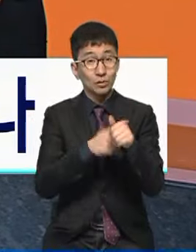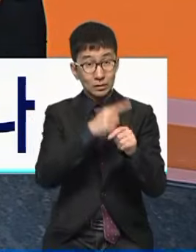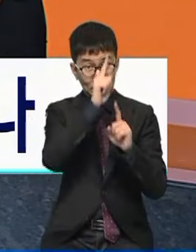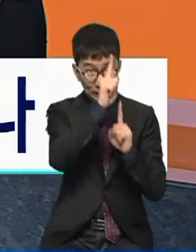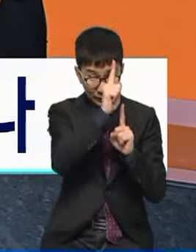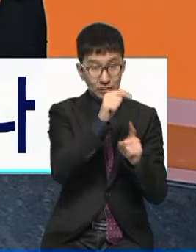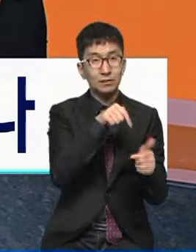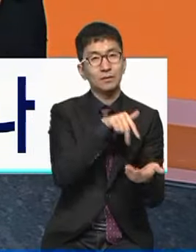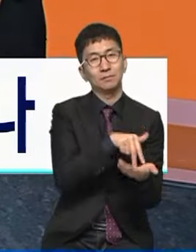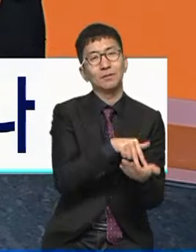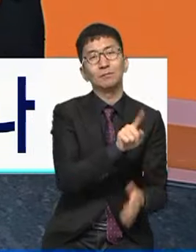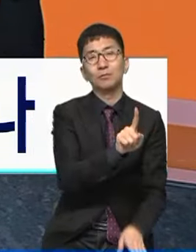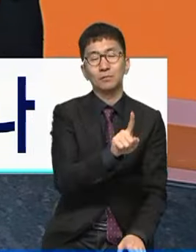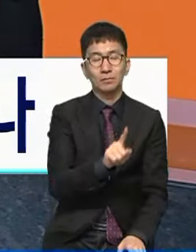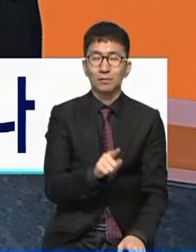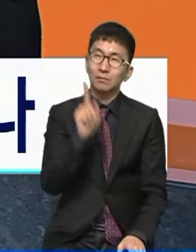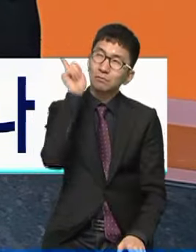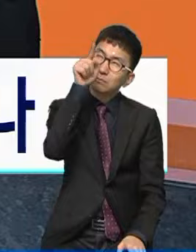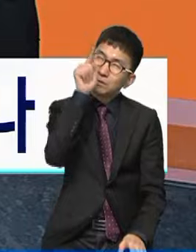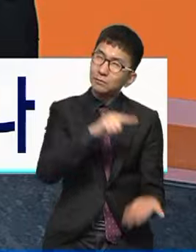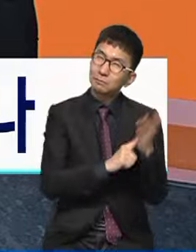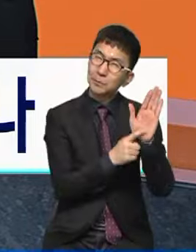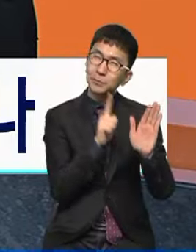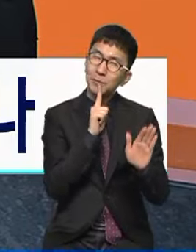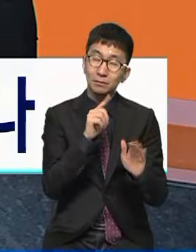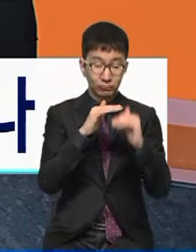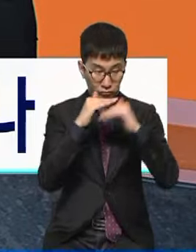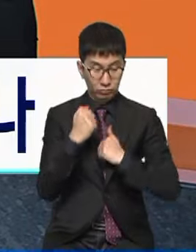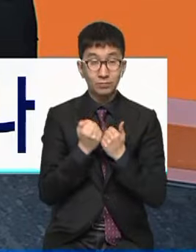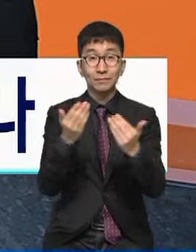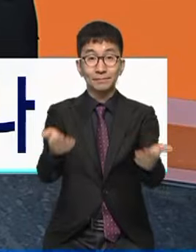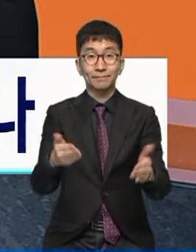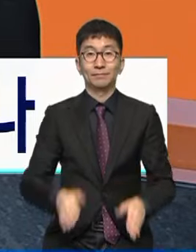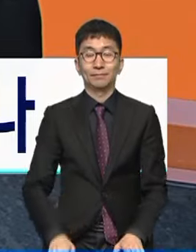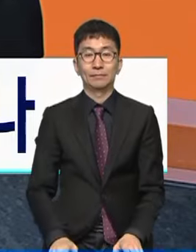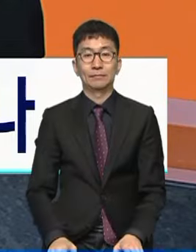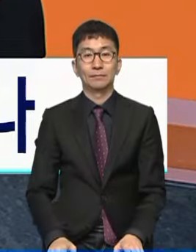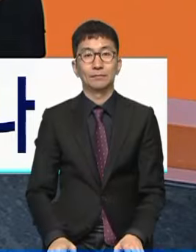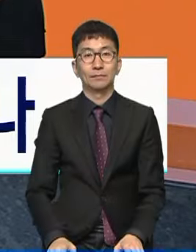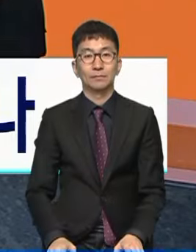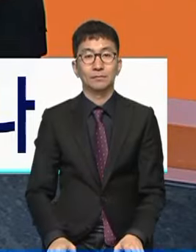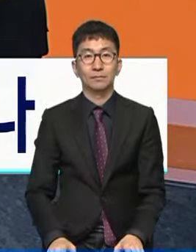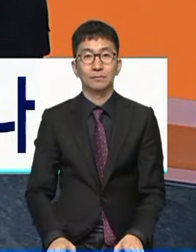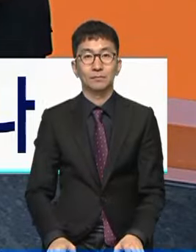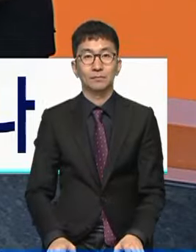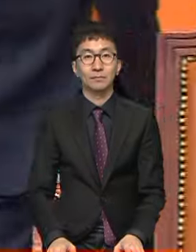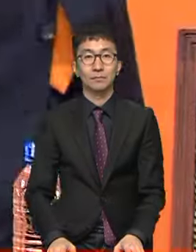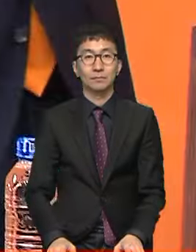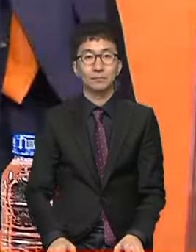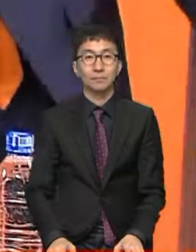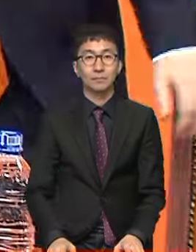대표 측은 내일 중대 발표를 하겠다고 예고했습니다. 박찬범 기자입니다.